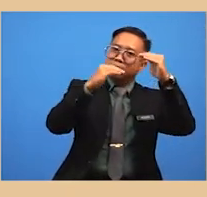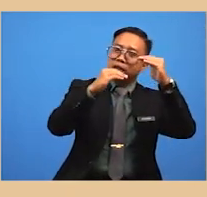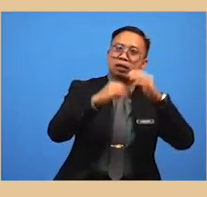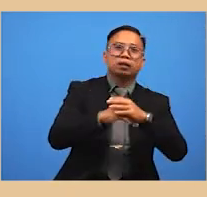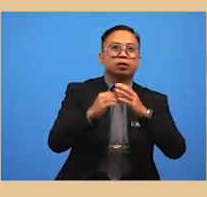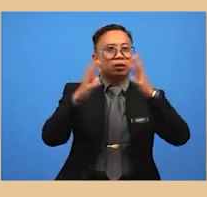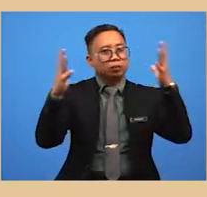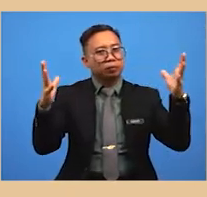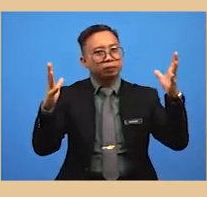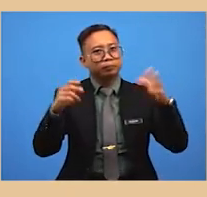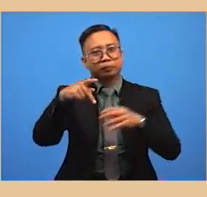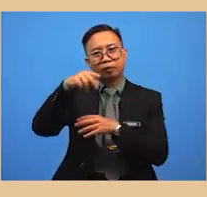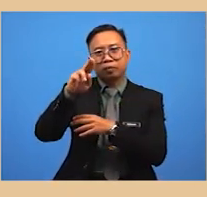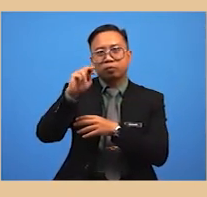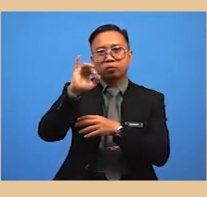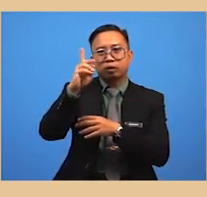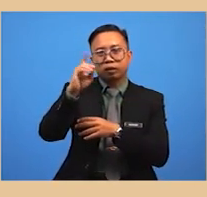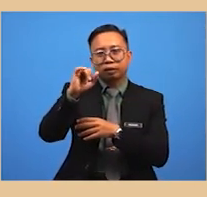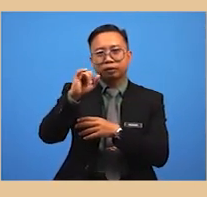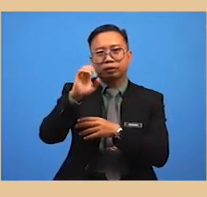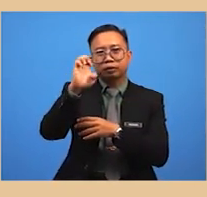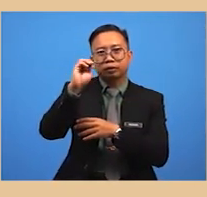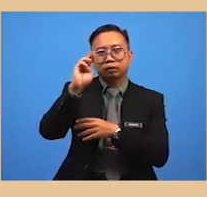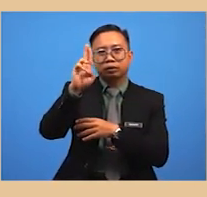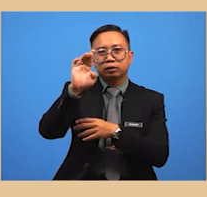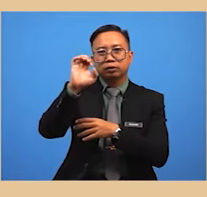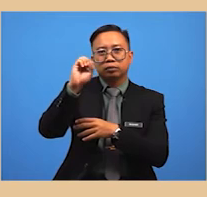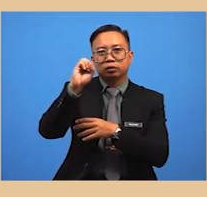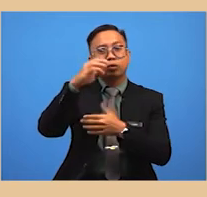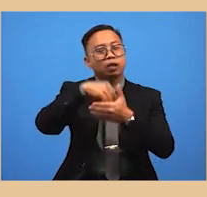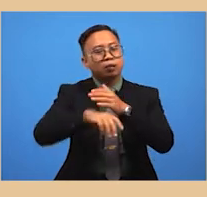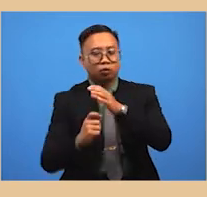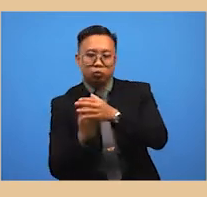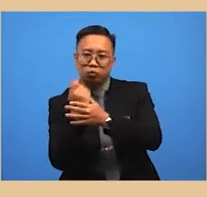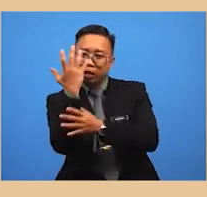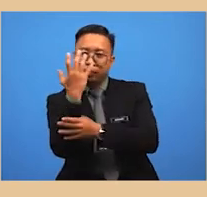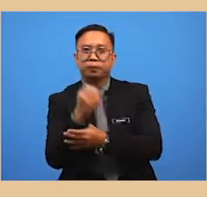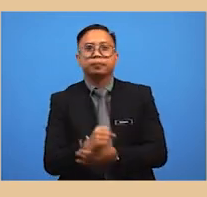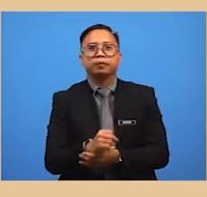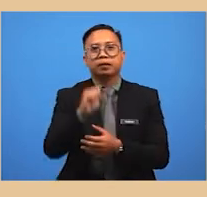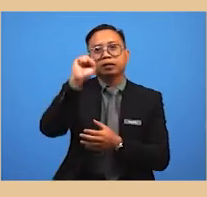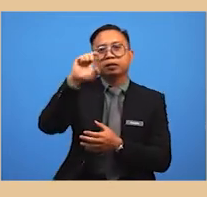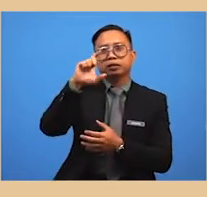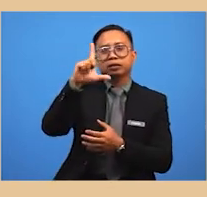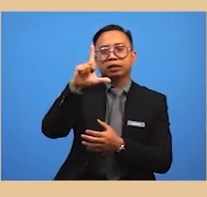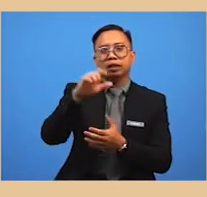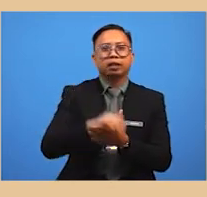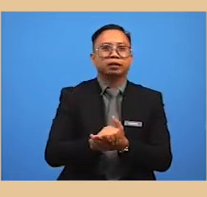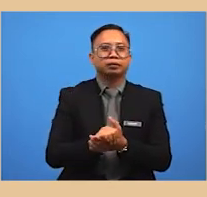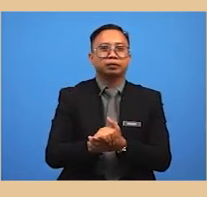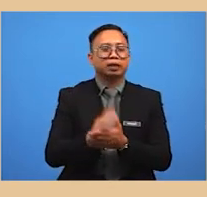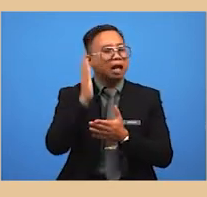peringkat-peringkat perkembangan pundi embrio dalam ovul tumbuhan berbunga. Sel induk pundi